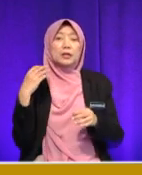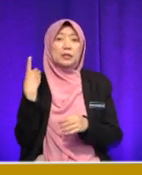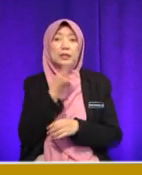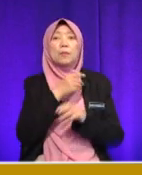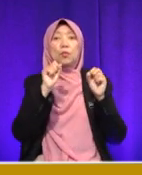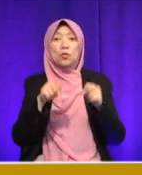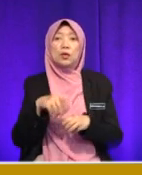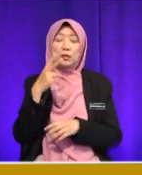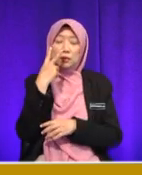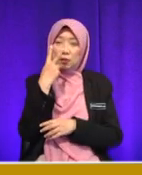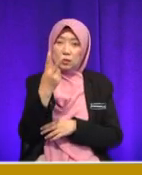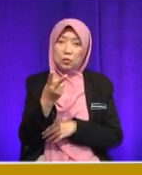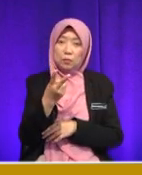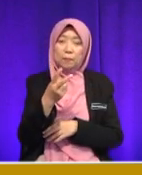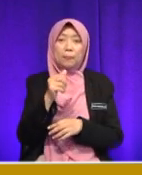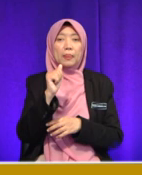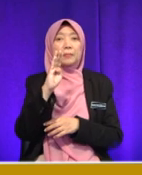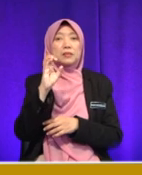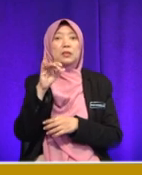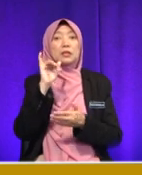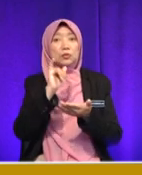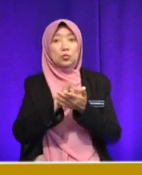lihat ABCD ni sebenarnya ialah image dia.